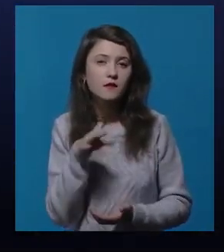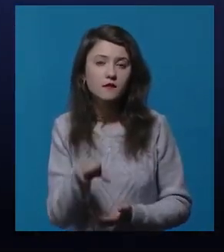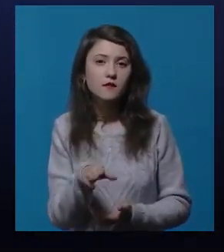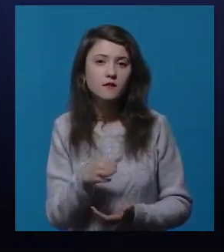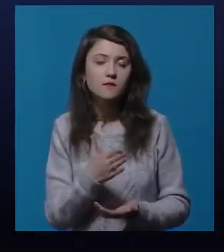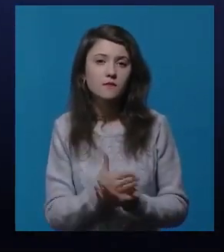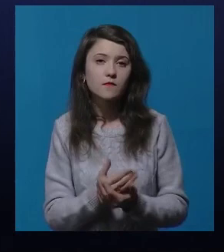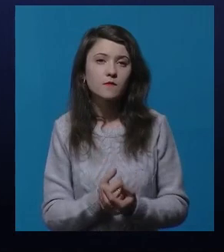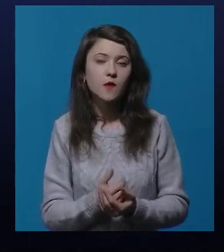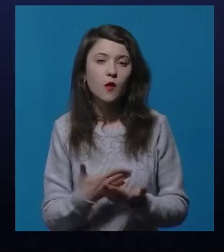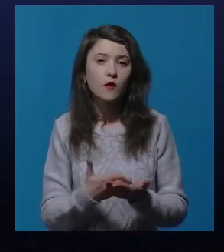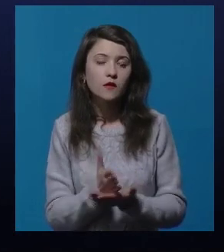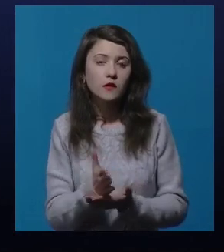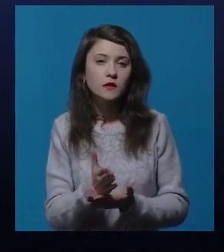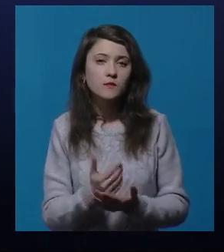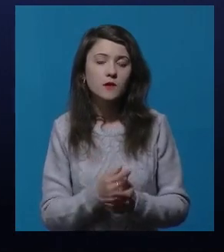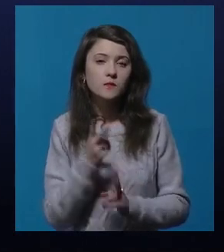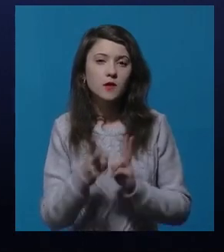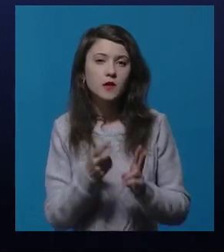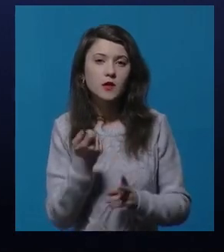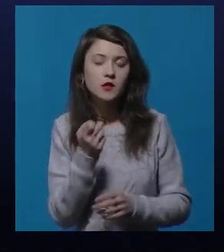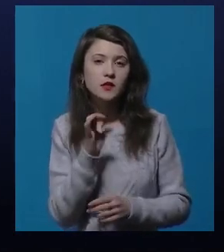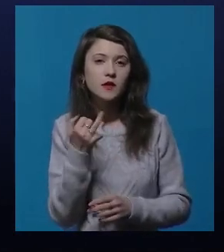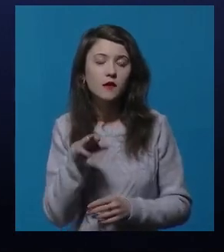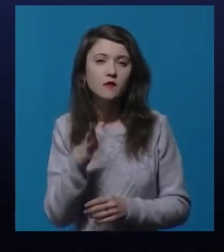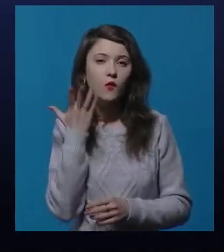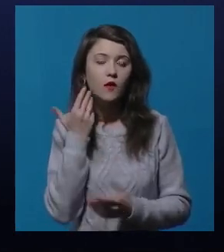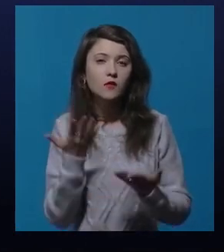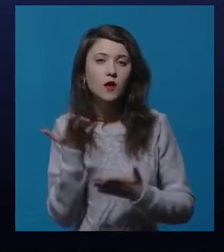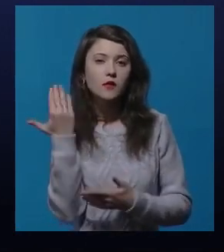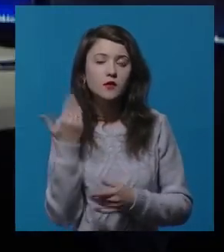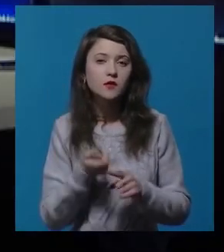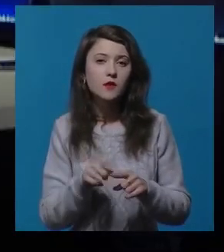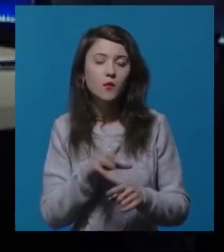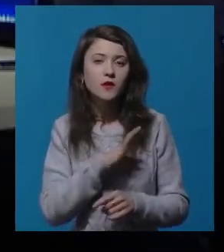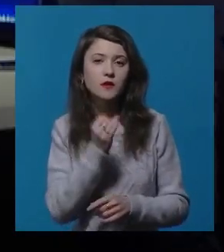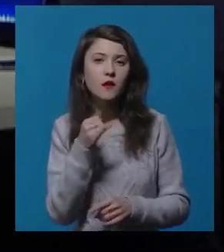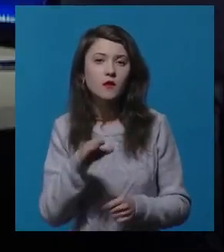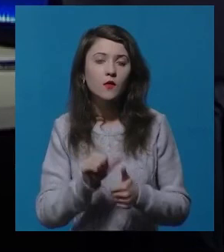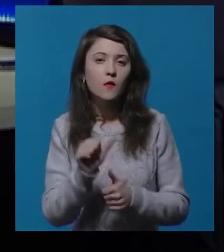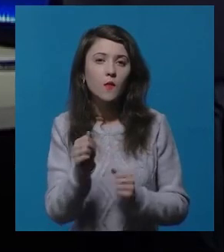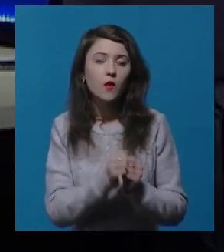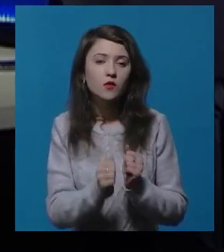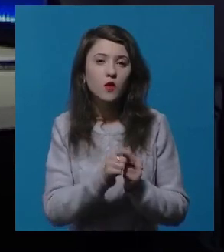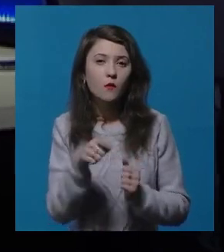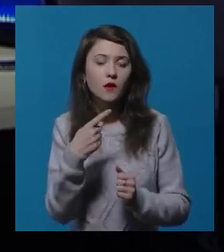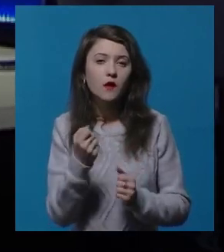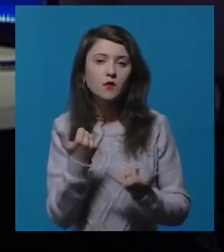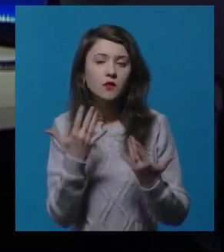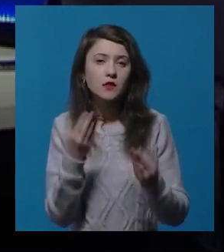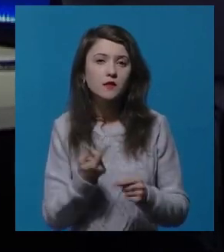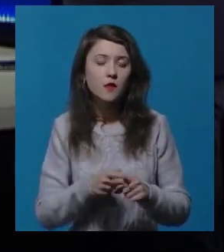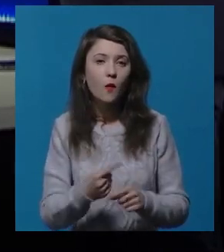сайт координаційного. До речі, ми змінили трішки сайт, коли, якщо раніше це були сайти окремі в кожній області, угу. На сьогоднішній день це